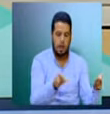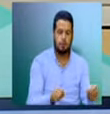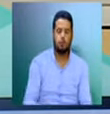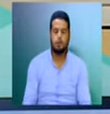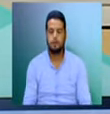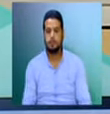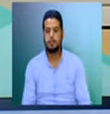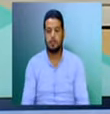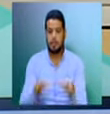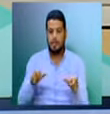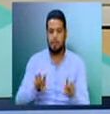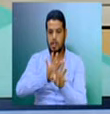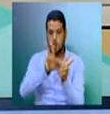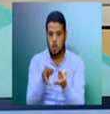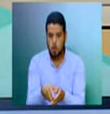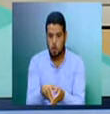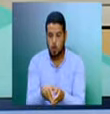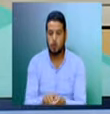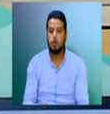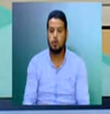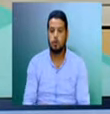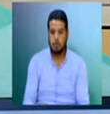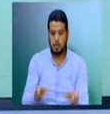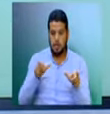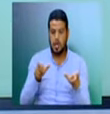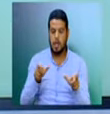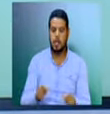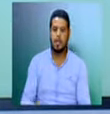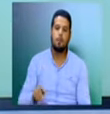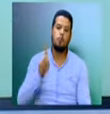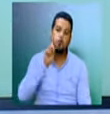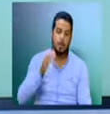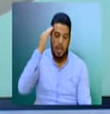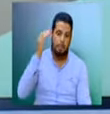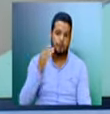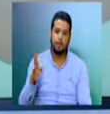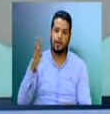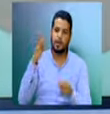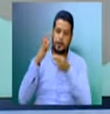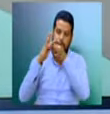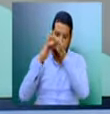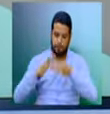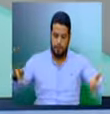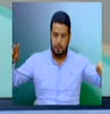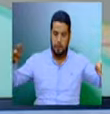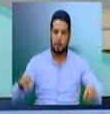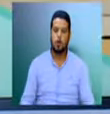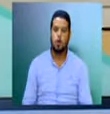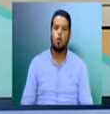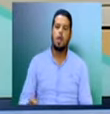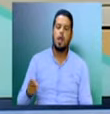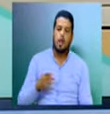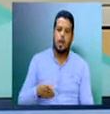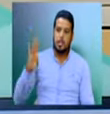إليها كذلك من خلال حماية المرأة المطلقة وحماية المرأة الأرملة. هذه الحماية تكمن في